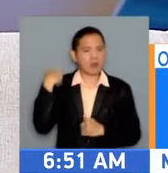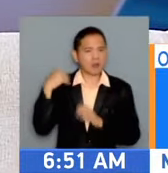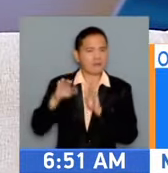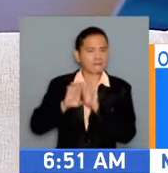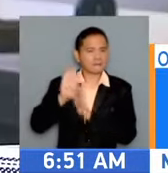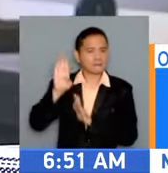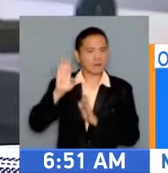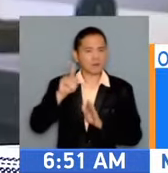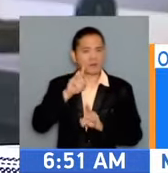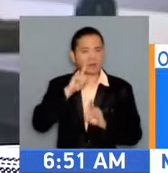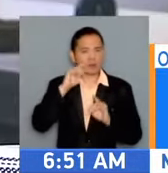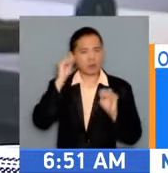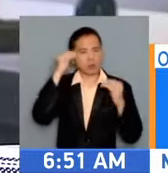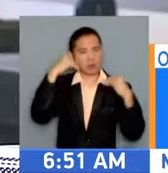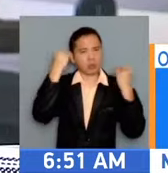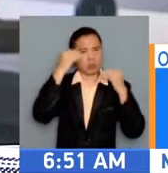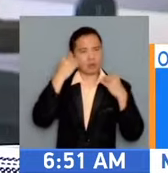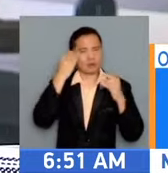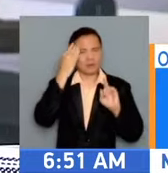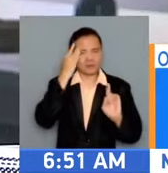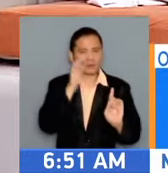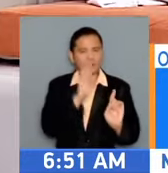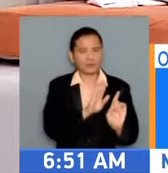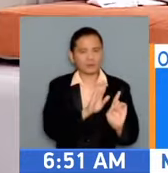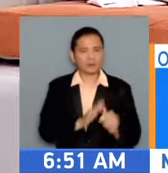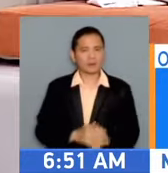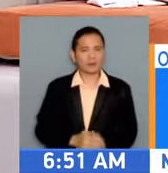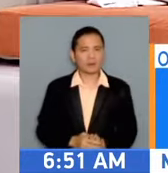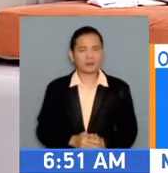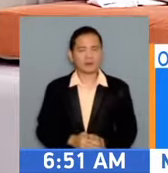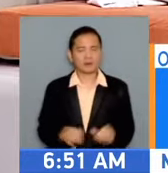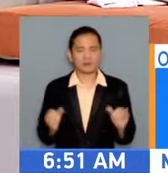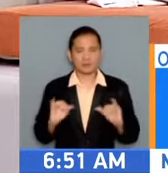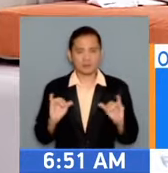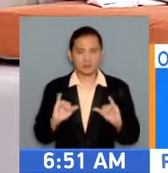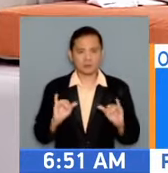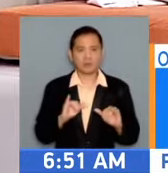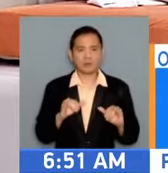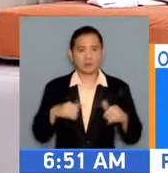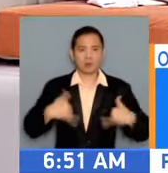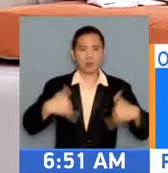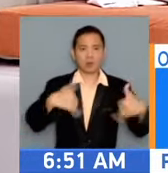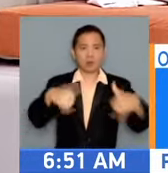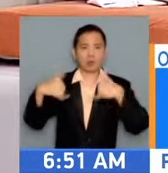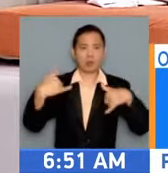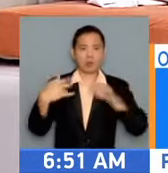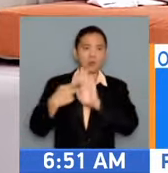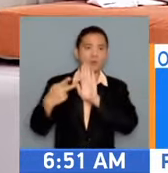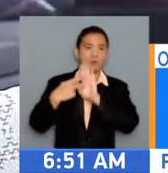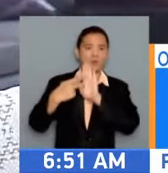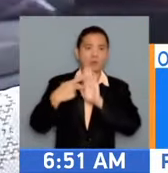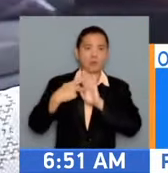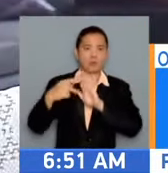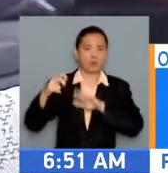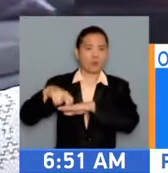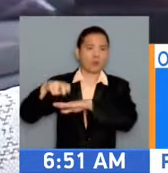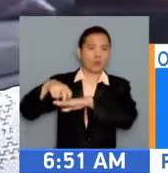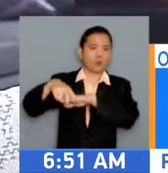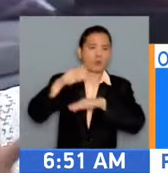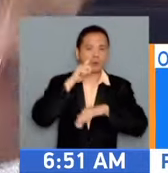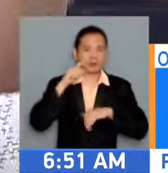pa. Oh, at saka talagang sila sobra, kaya sabi, yun, maliligot eh, makukulit, di ba? Tama po. At matataas yung kanila mga energy level.